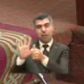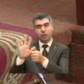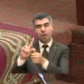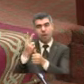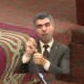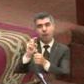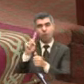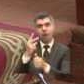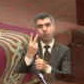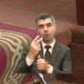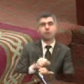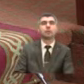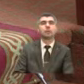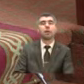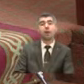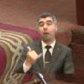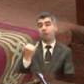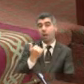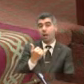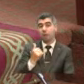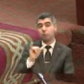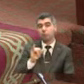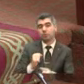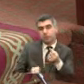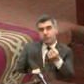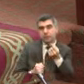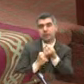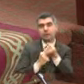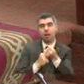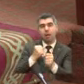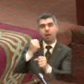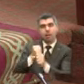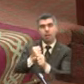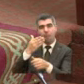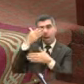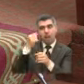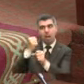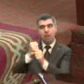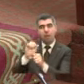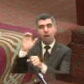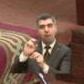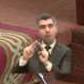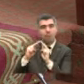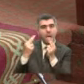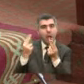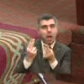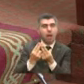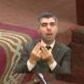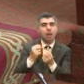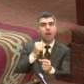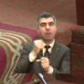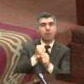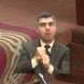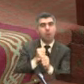2016-2021 يهم النهوض بقضايا المغاربة القاطنة بالخارج، يهم كذلك الدفاع وحماية